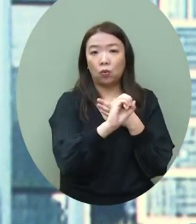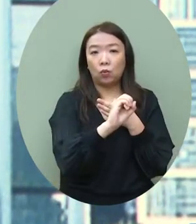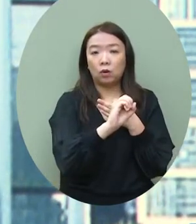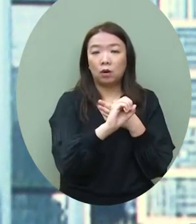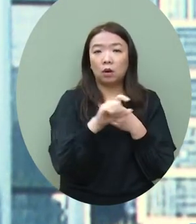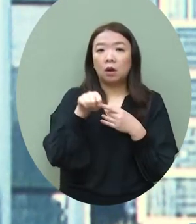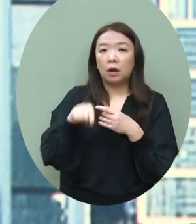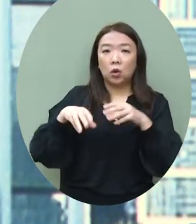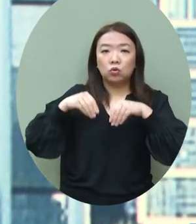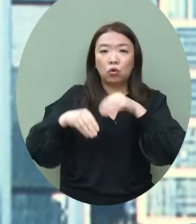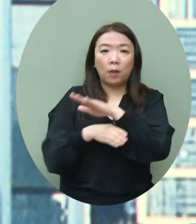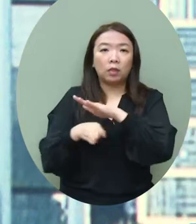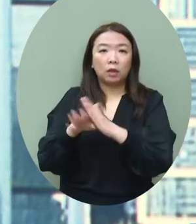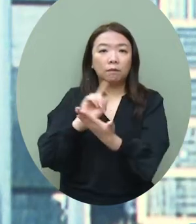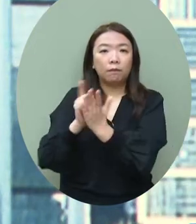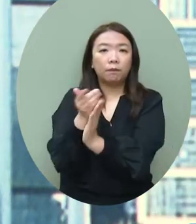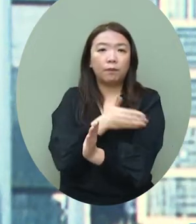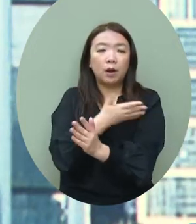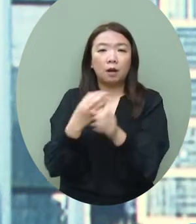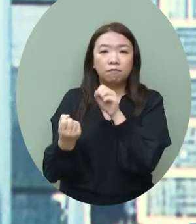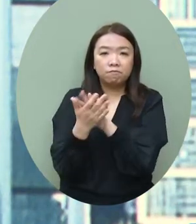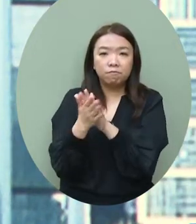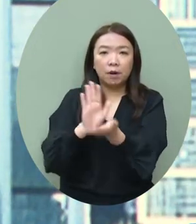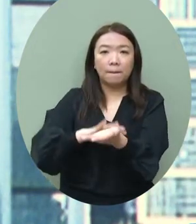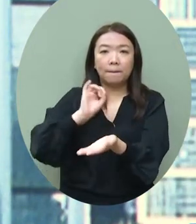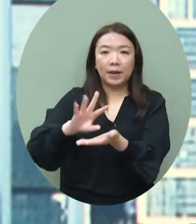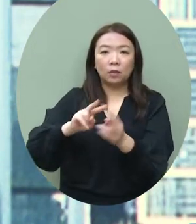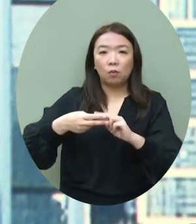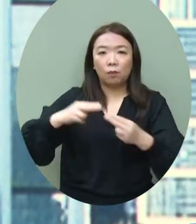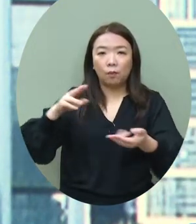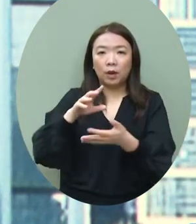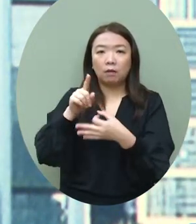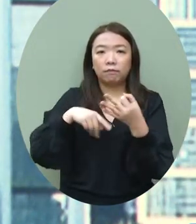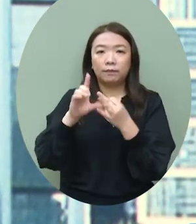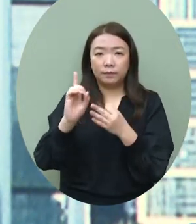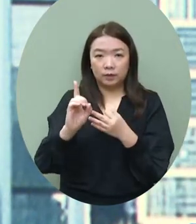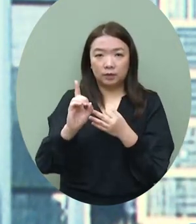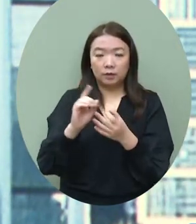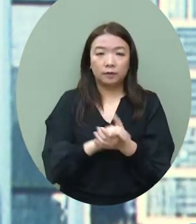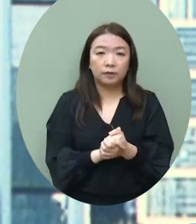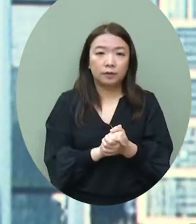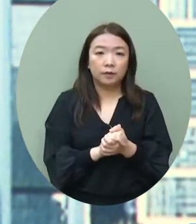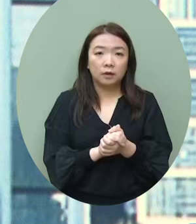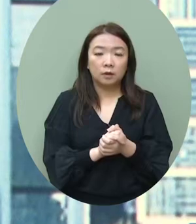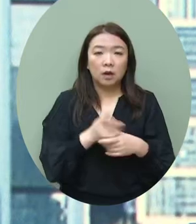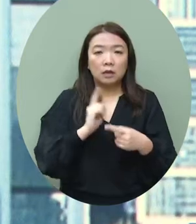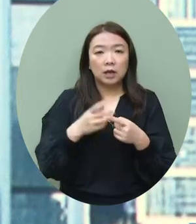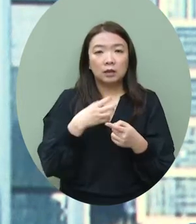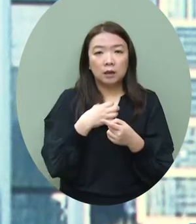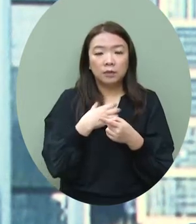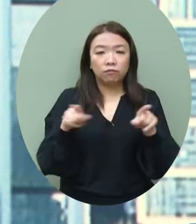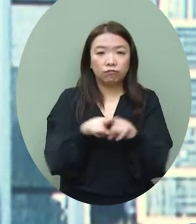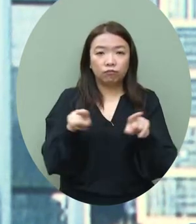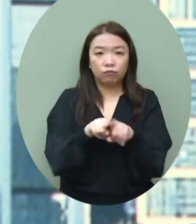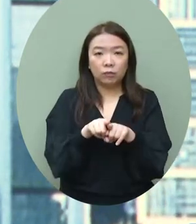但係呢個寵物店售貨員嘅感染病毒株咧係 Delta 嚟嘅嚇。 咁所以就更加擔心咧，同時間喺